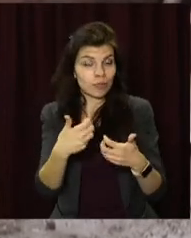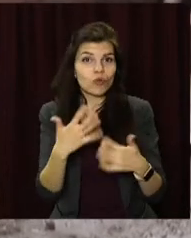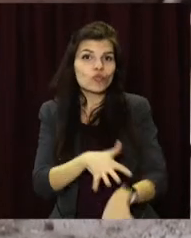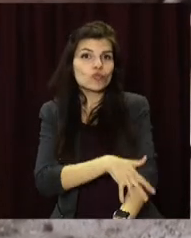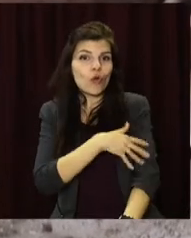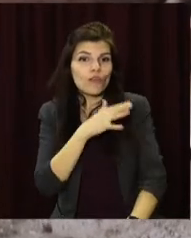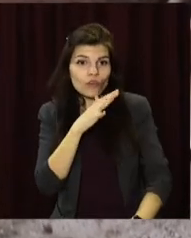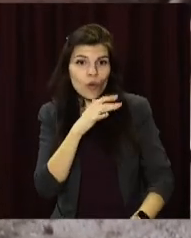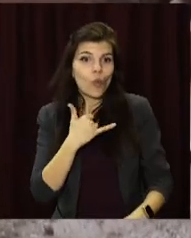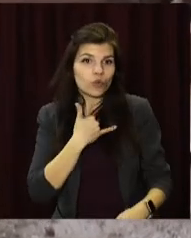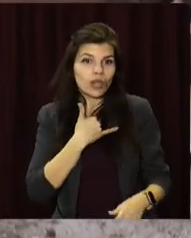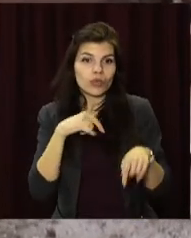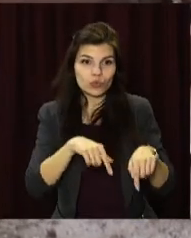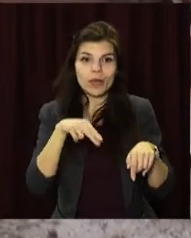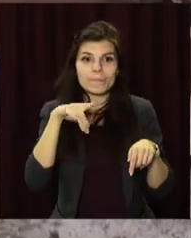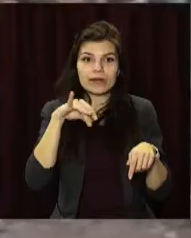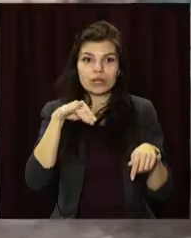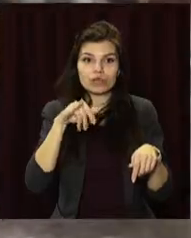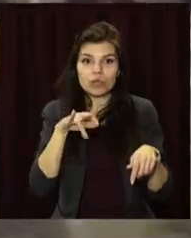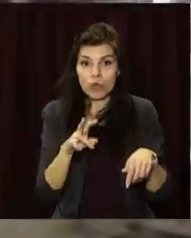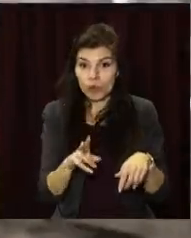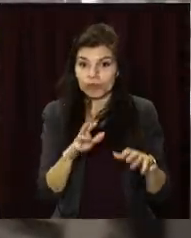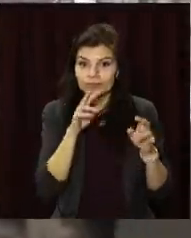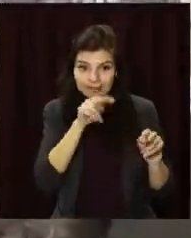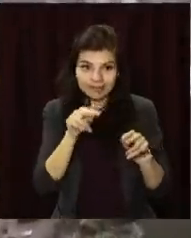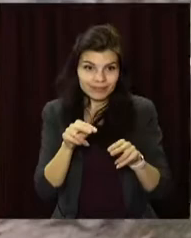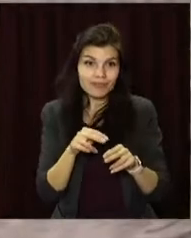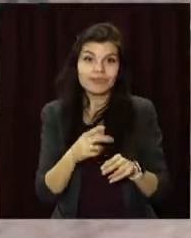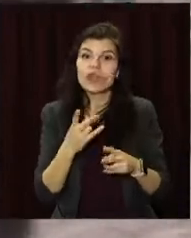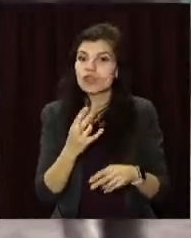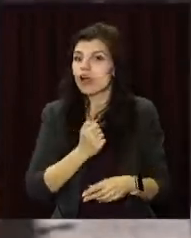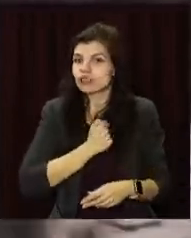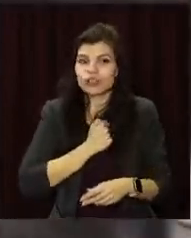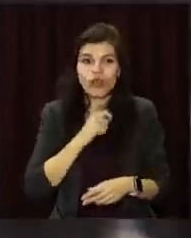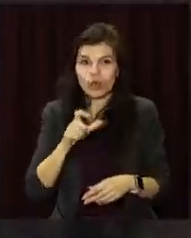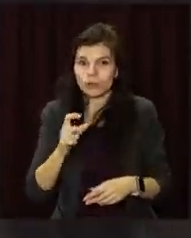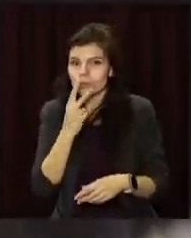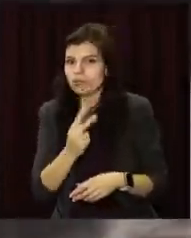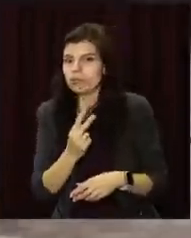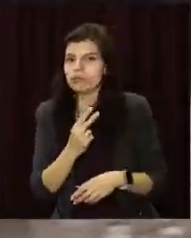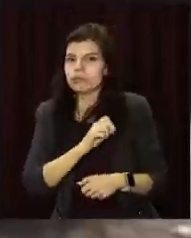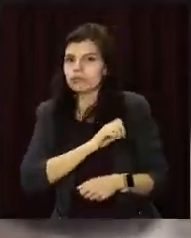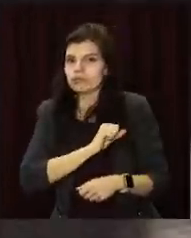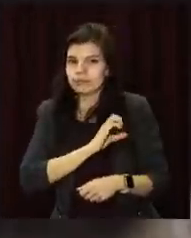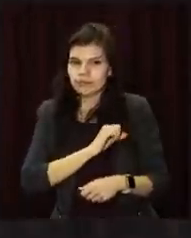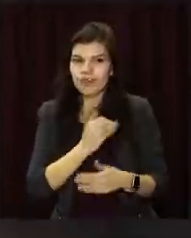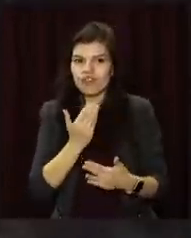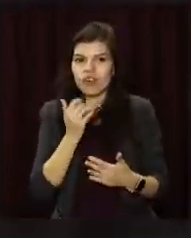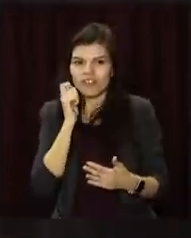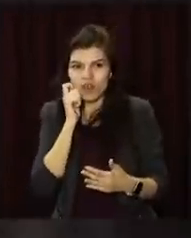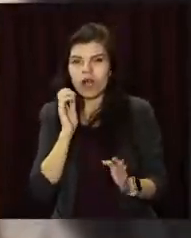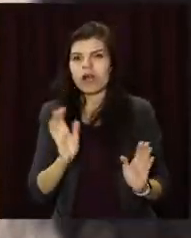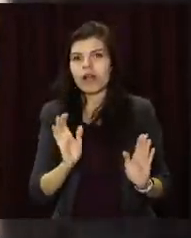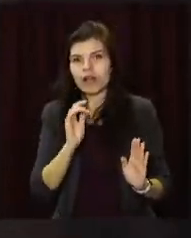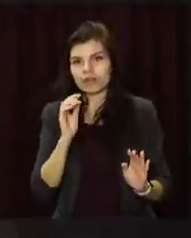час в нас у притулку перебуває. На жаль, люди лякаються того її віку